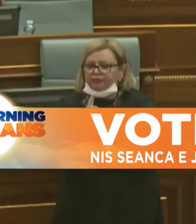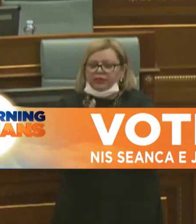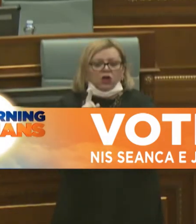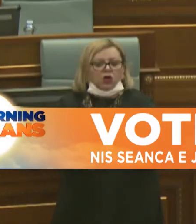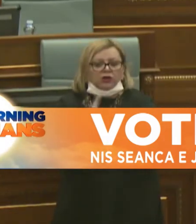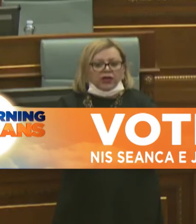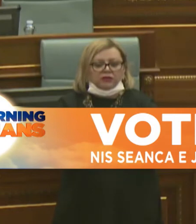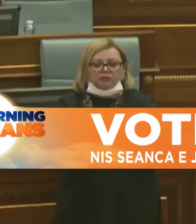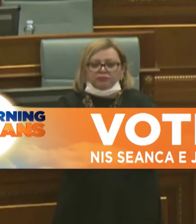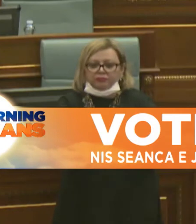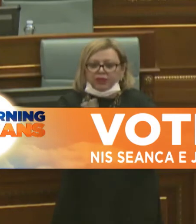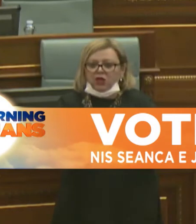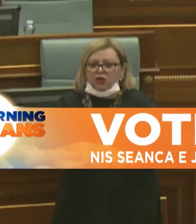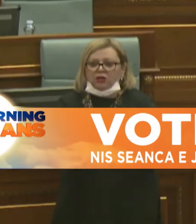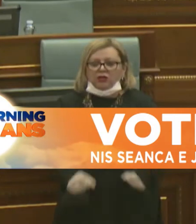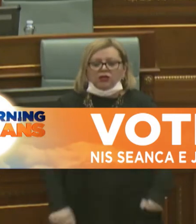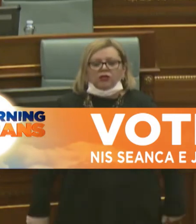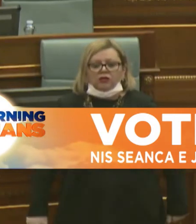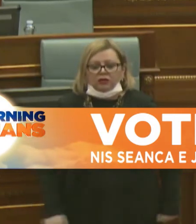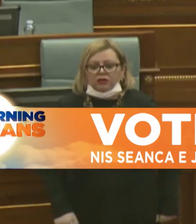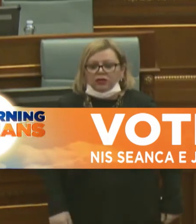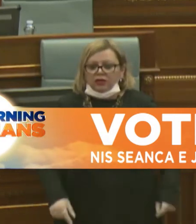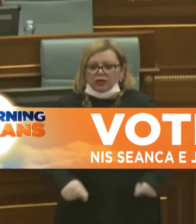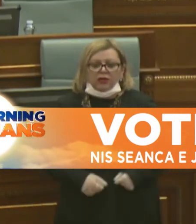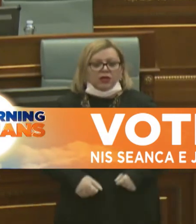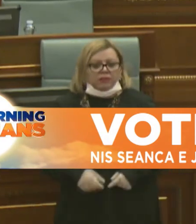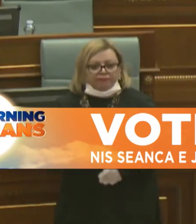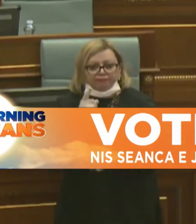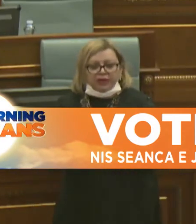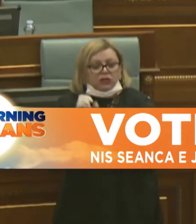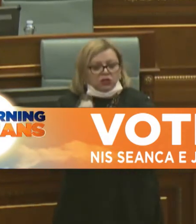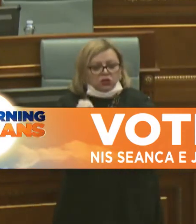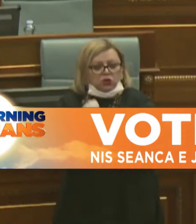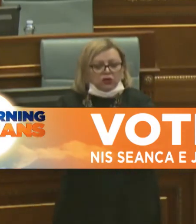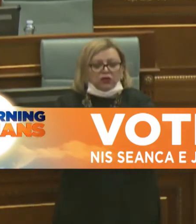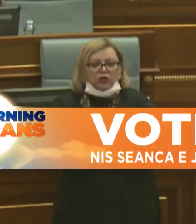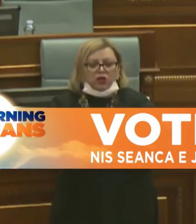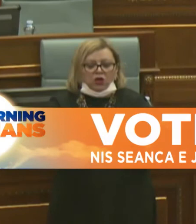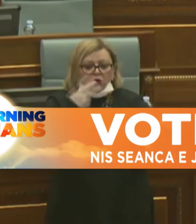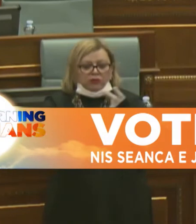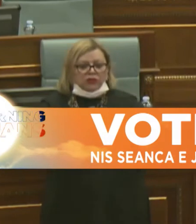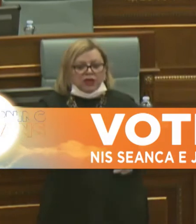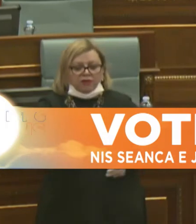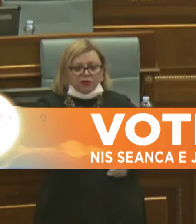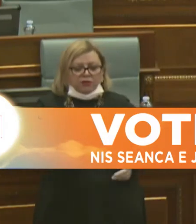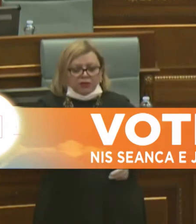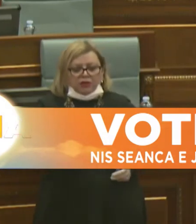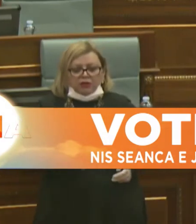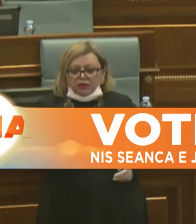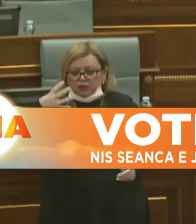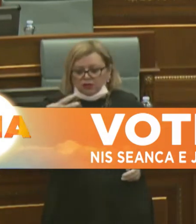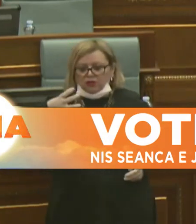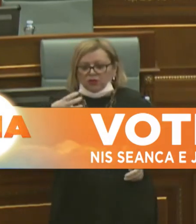me një person pozitiv me COVID-19, mas kjo e këshilluar nga uzusi i Komisionit Evropian. Nën